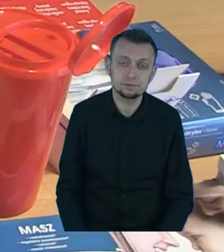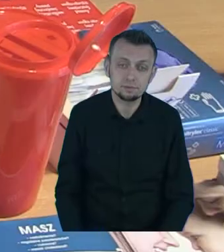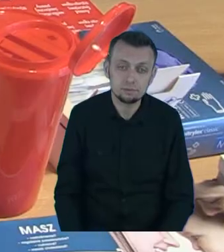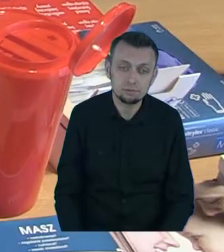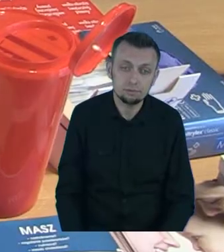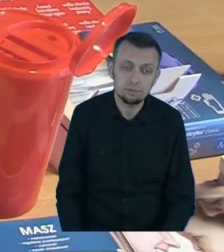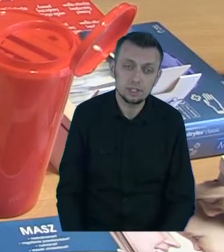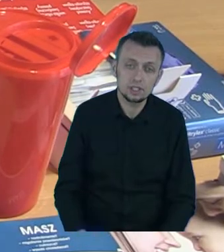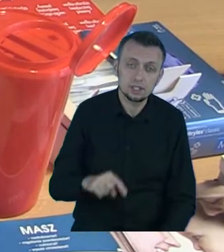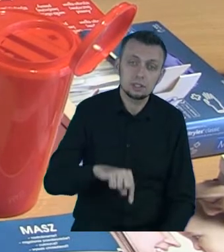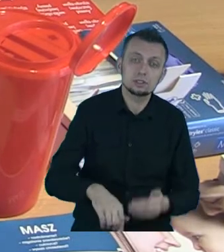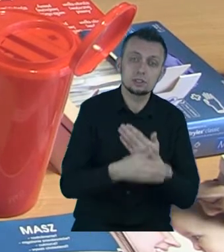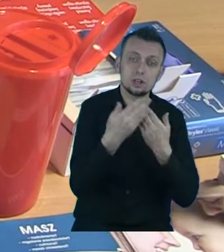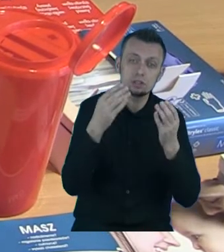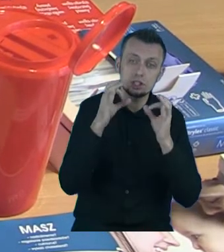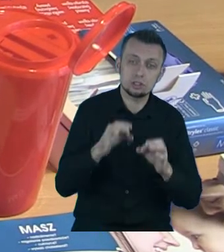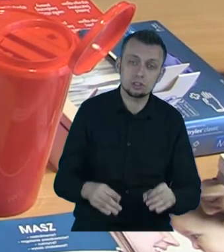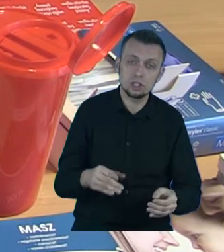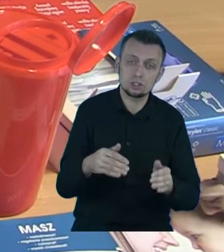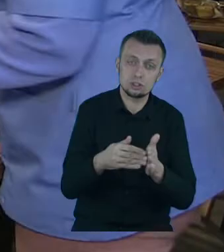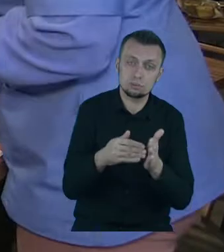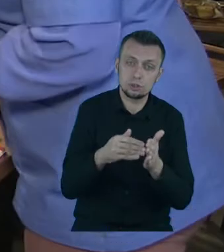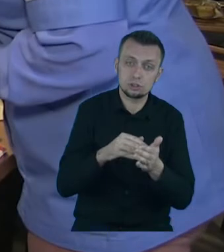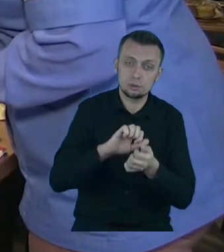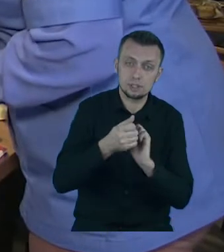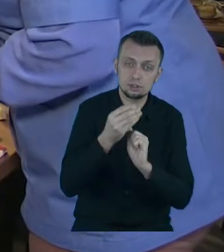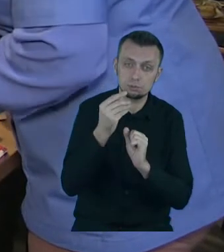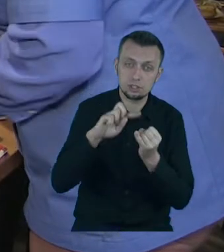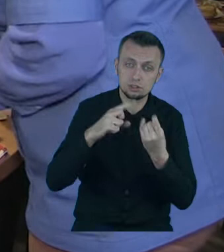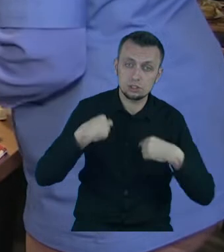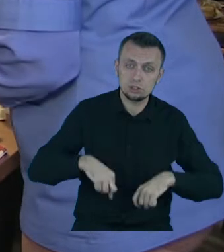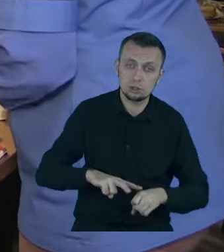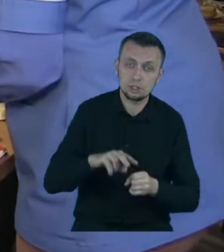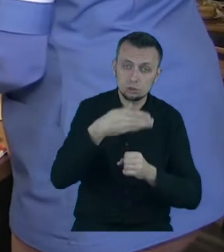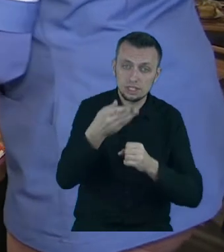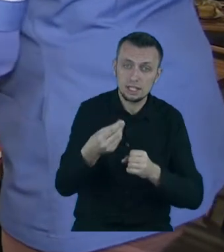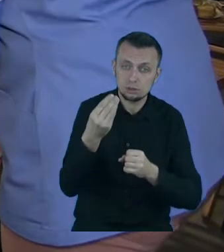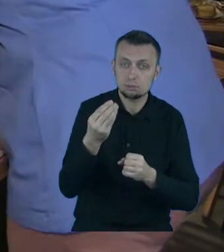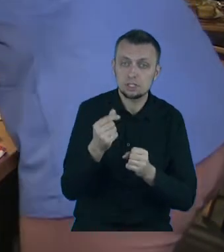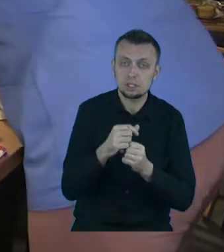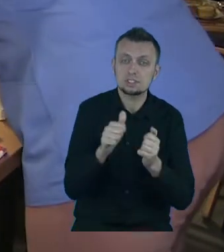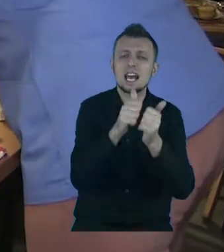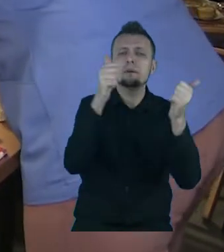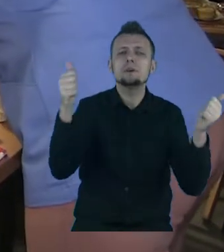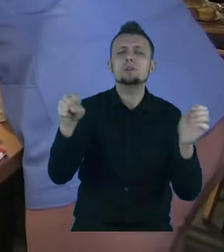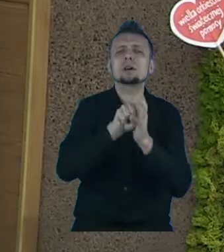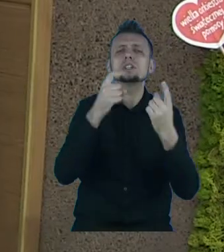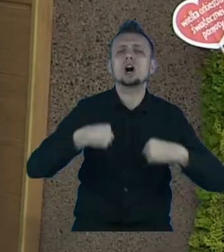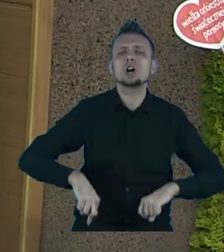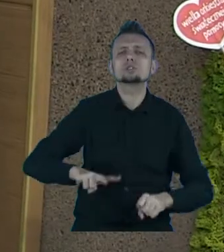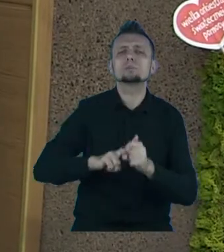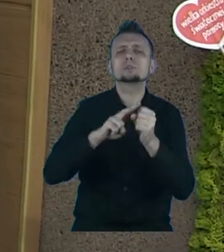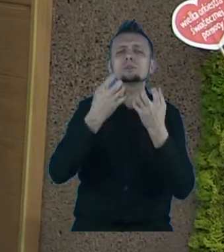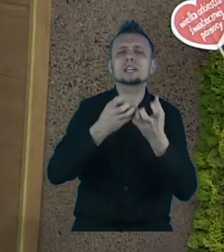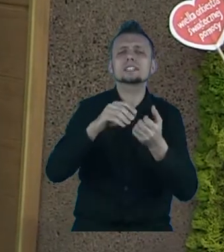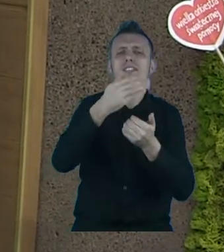na dzień dzisiejszy są nam potrzebne pieniążki i sponsorzy. W takim razie apelujemy do sponsorów, aby zgłaszali się